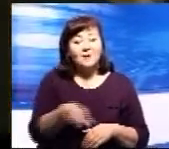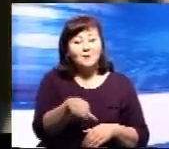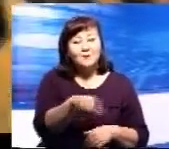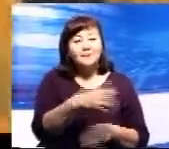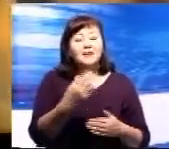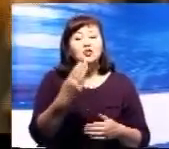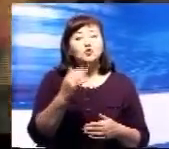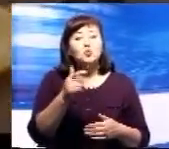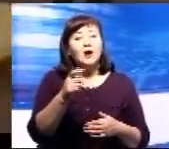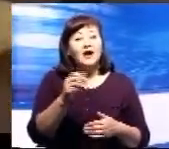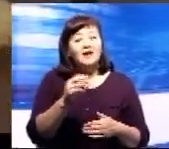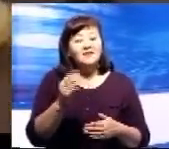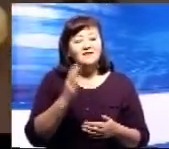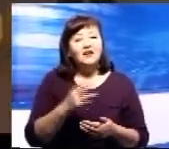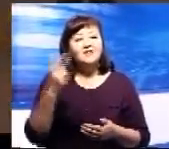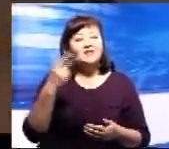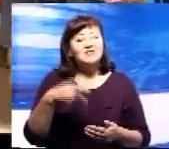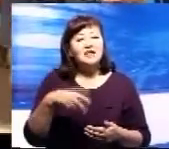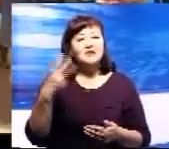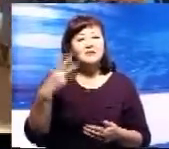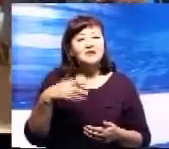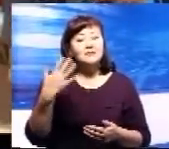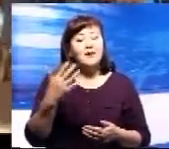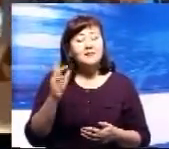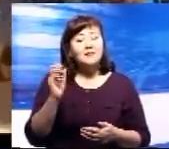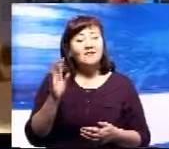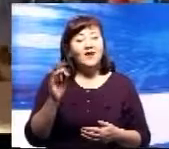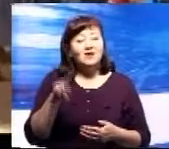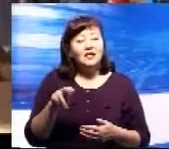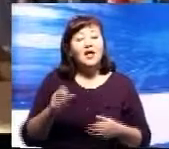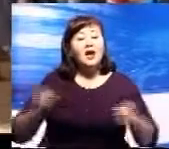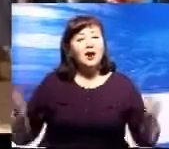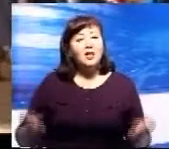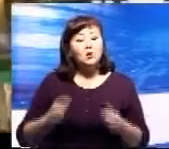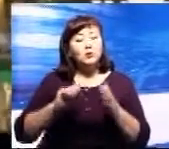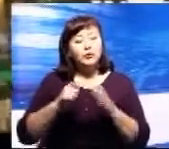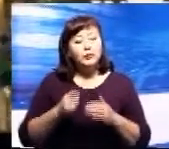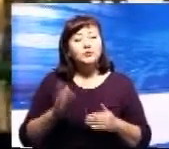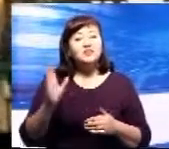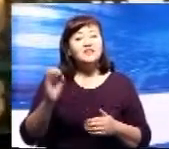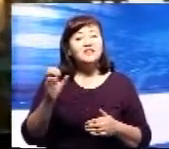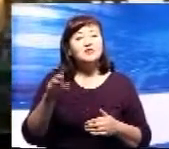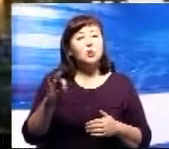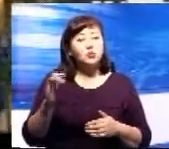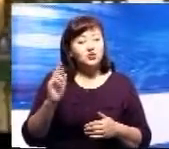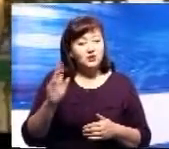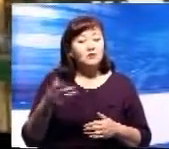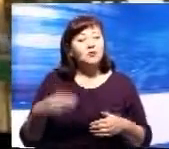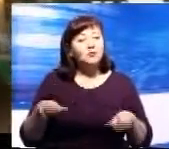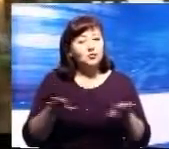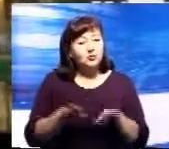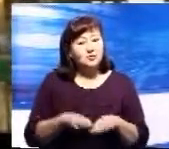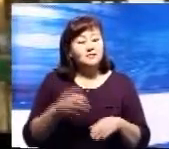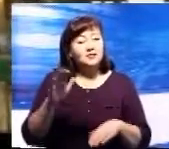Шугаева 155, а также на 20 и 35 кварталах в поселках Холодных Ключ и Восточный. Планируется, что в следующем году